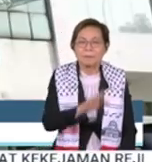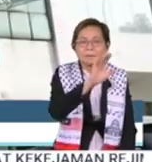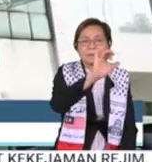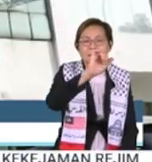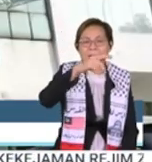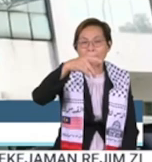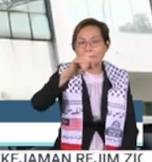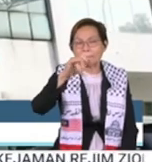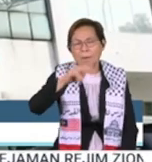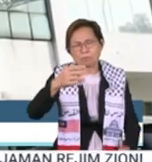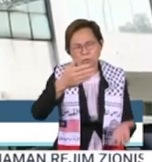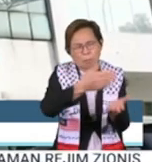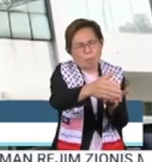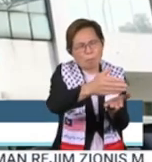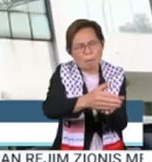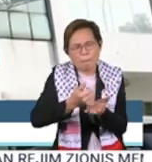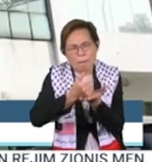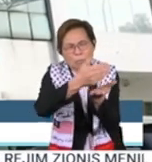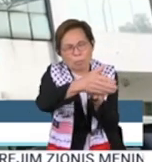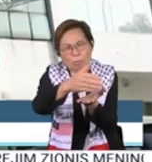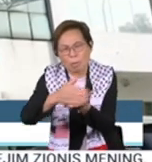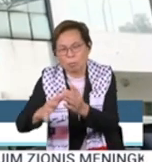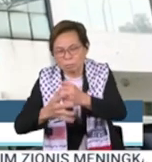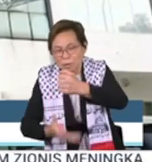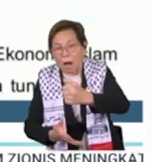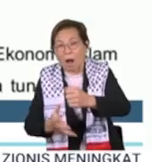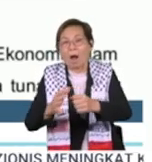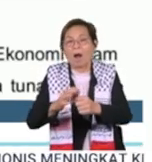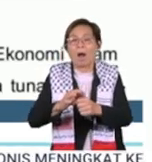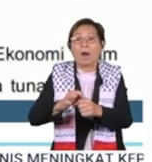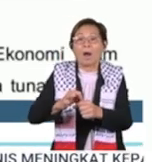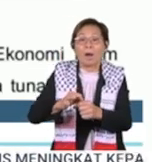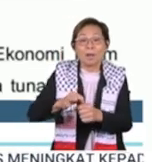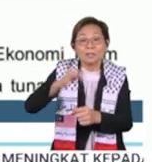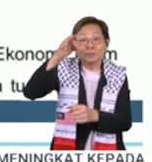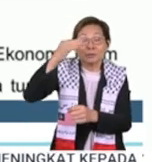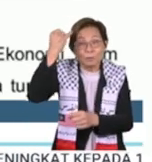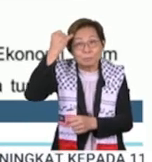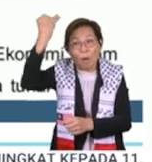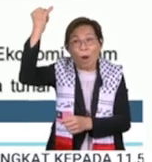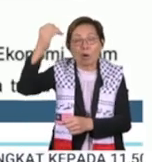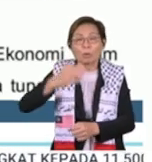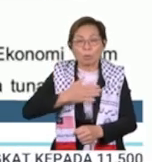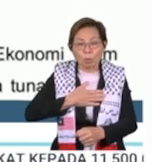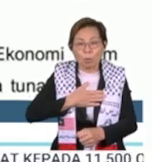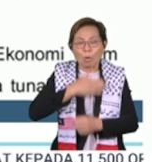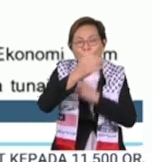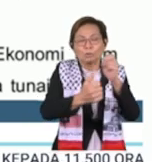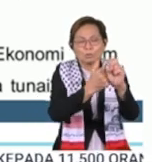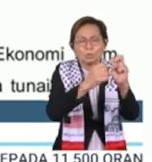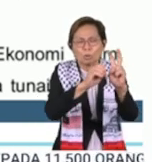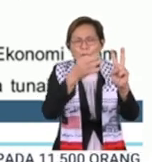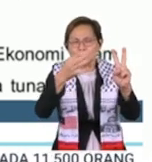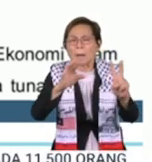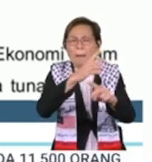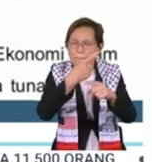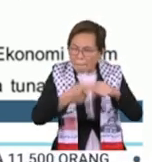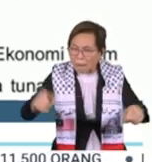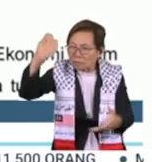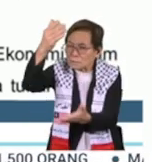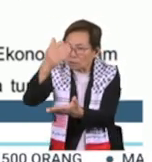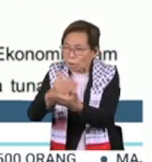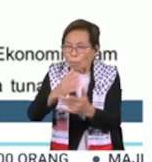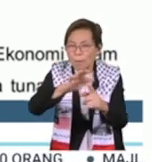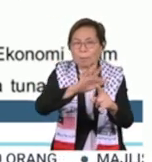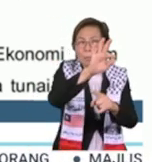YAPIM sebelum ini pernah mengagihkan bantuan menerusi Dana Inspirasi Malaysia, Inspirasiku pada tahun 2019. Namun ia dihentikan